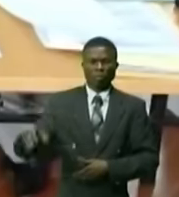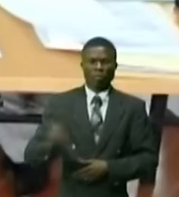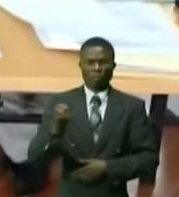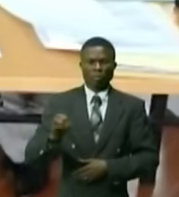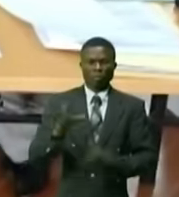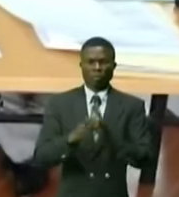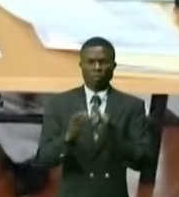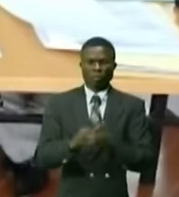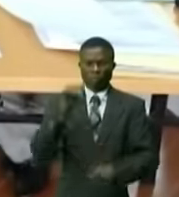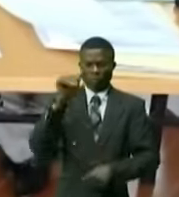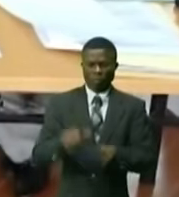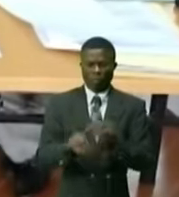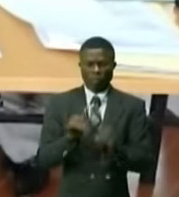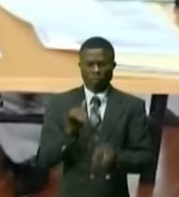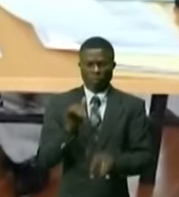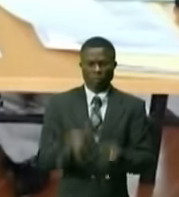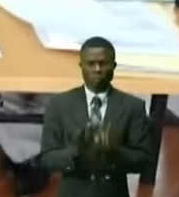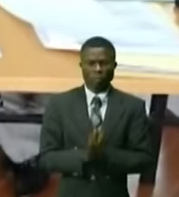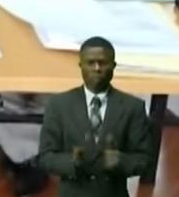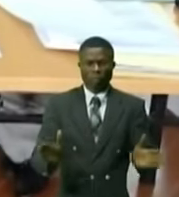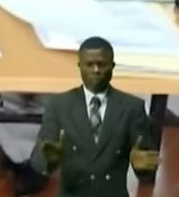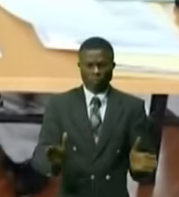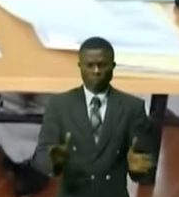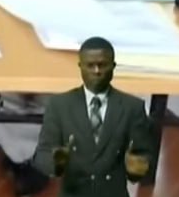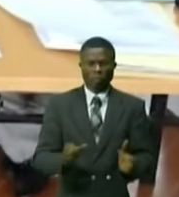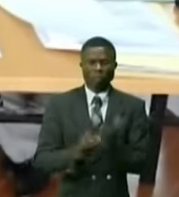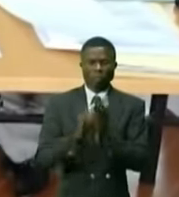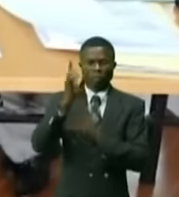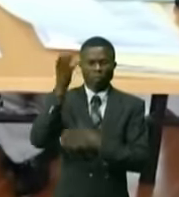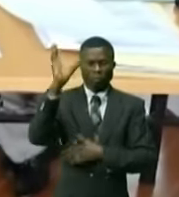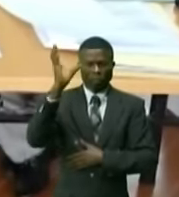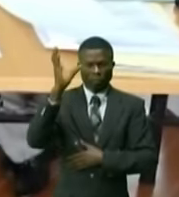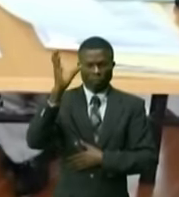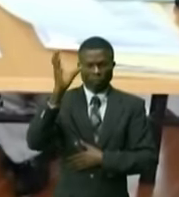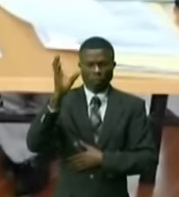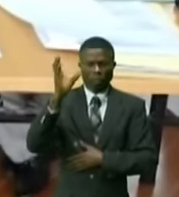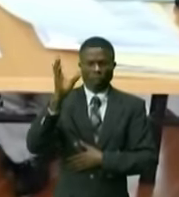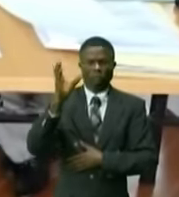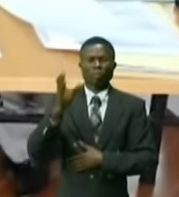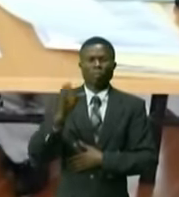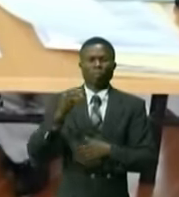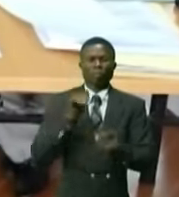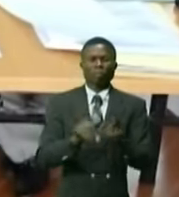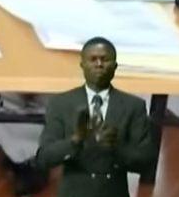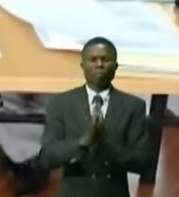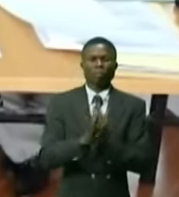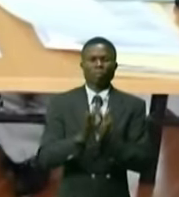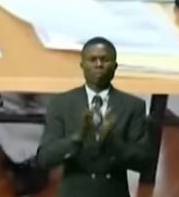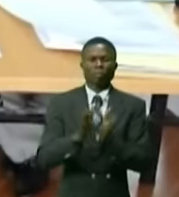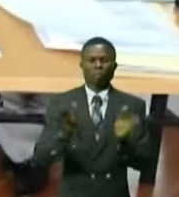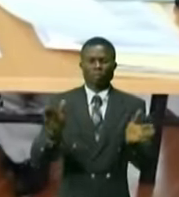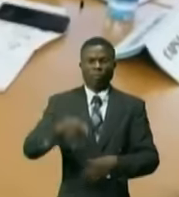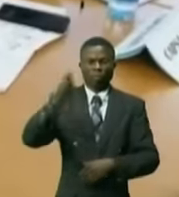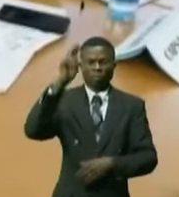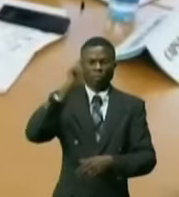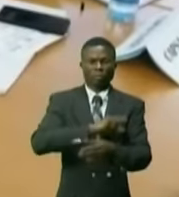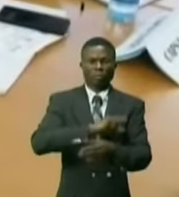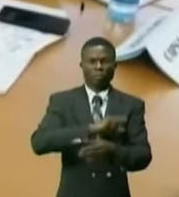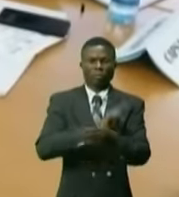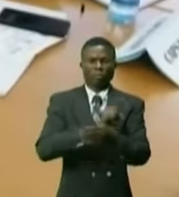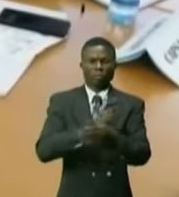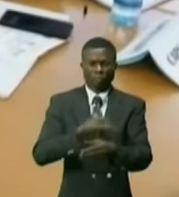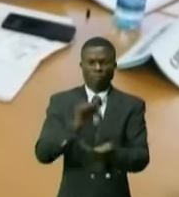du secrétaire général au développement rural et du directeur pays et représentant du FIDA RDC dans le Nord Kivu,